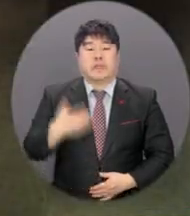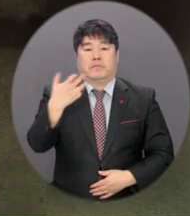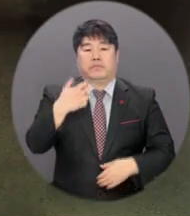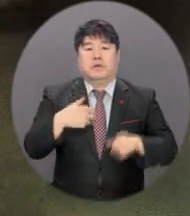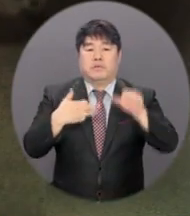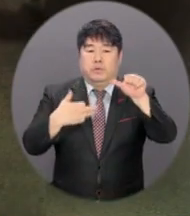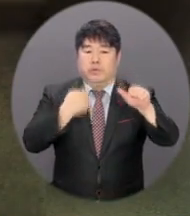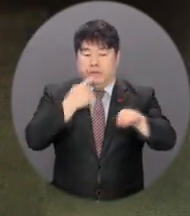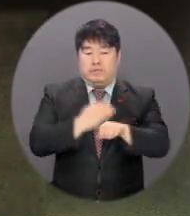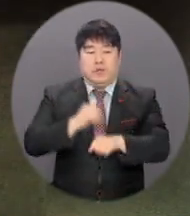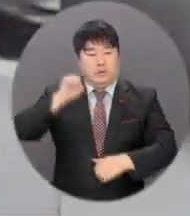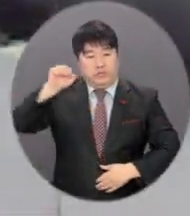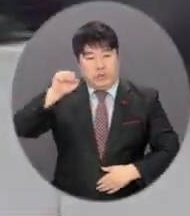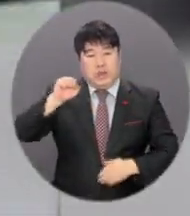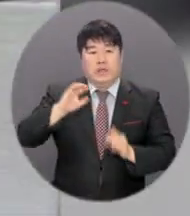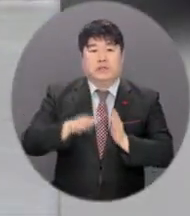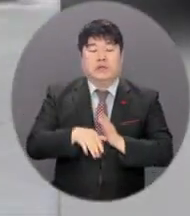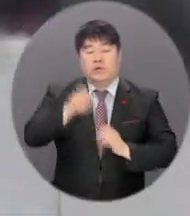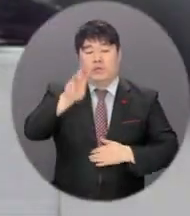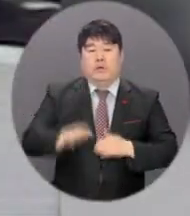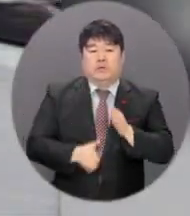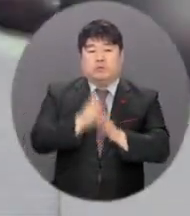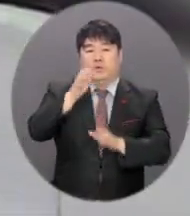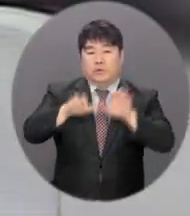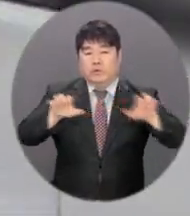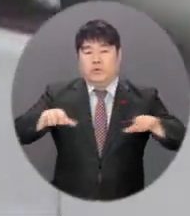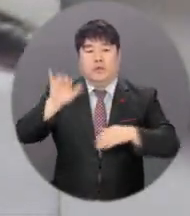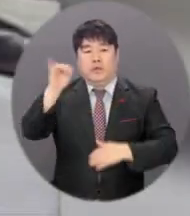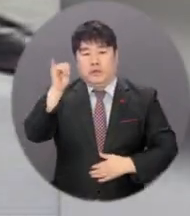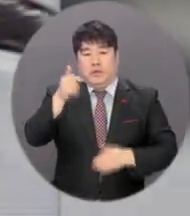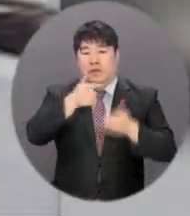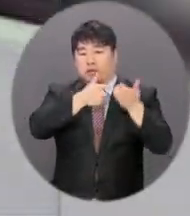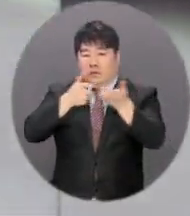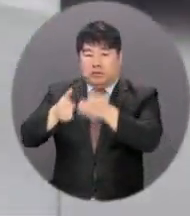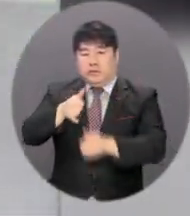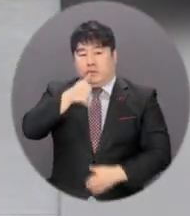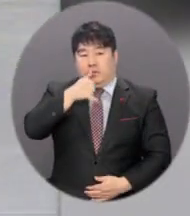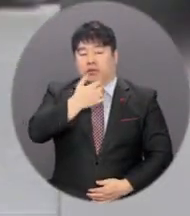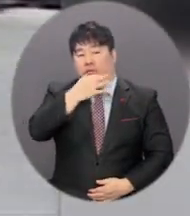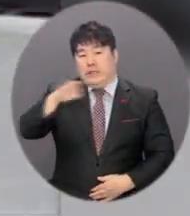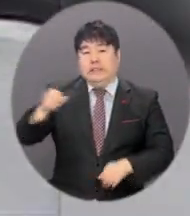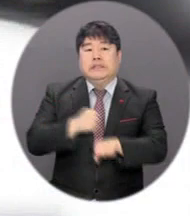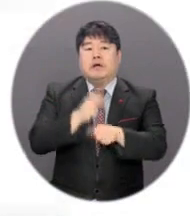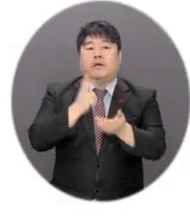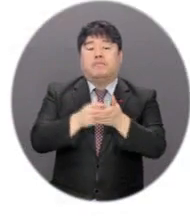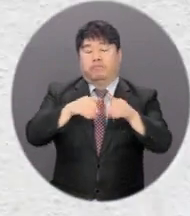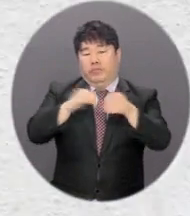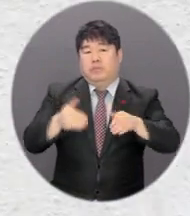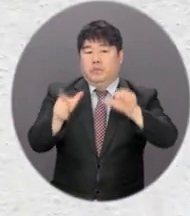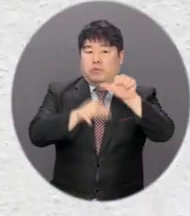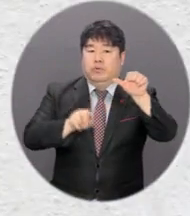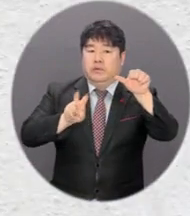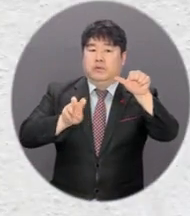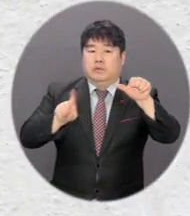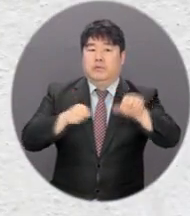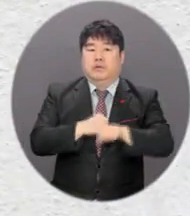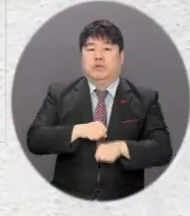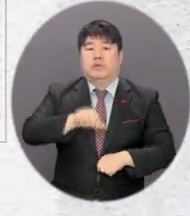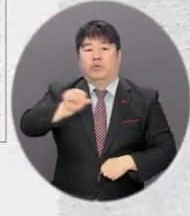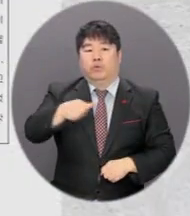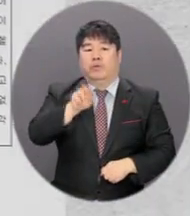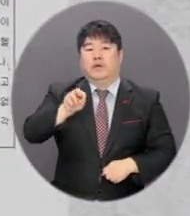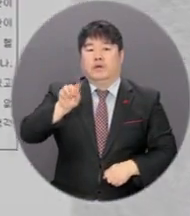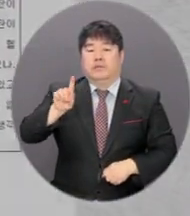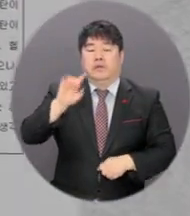80년 5.18 민주항쟁 당시 광주도 심 곳곳에서 헬기 사격이 있었다고 인정한 사법부. 5월 21일에는 500MD